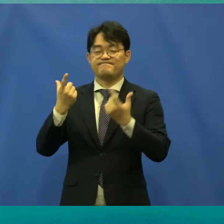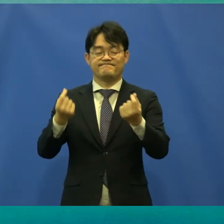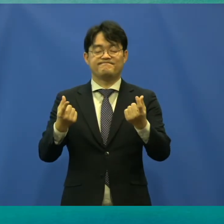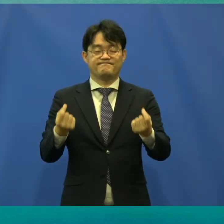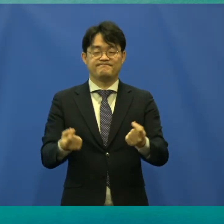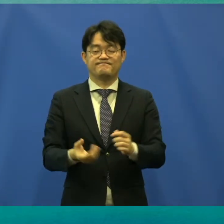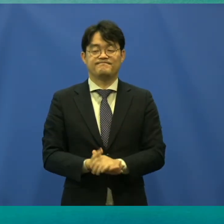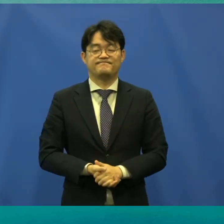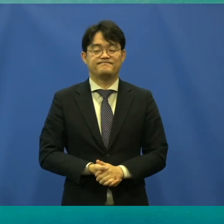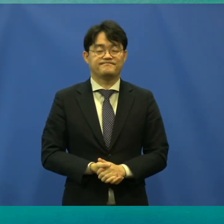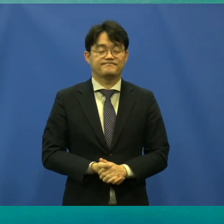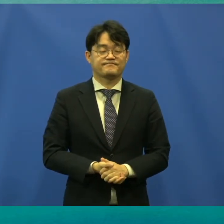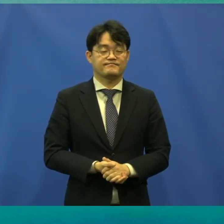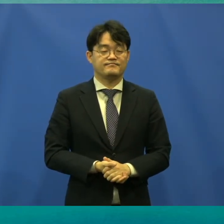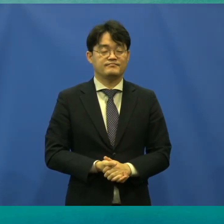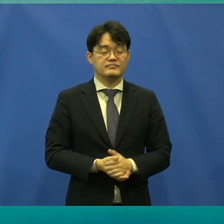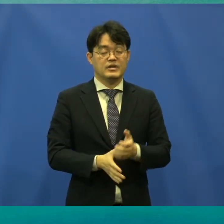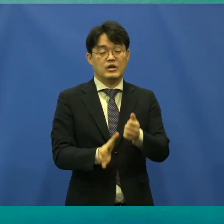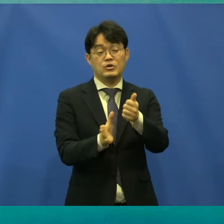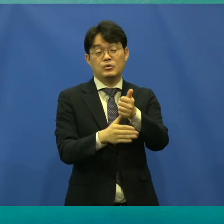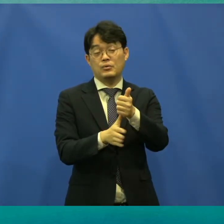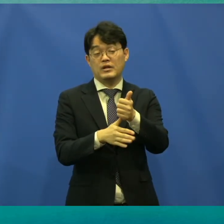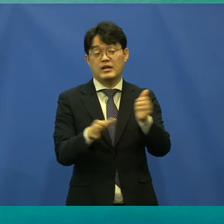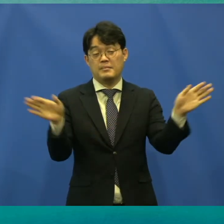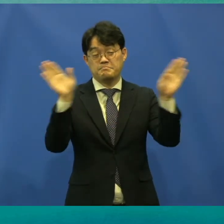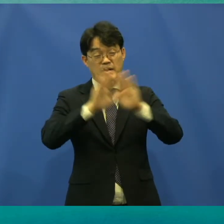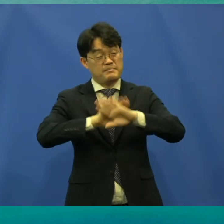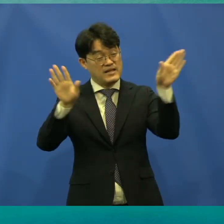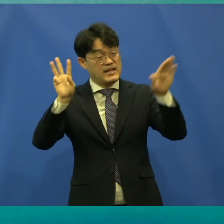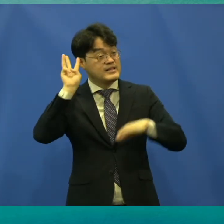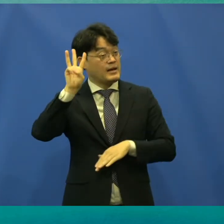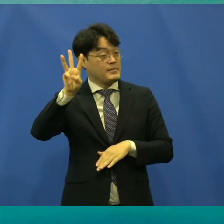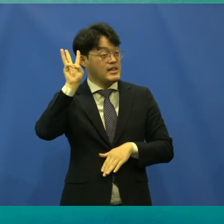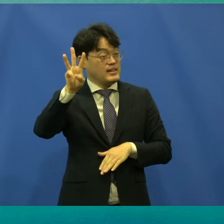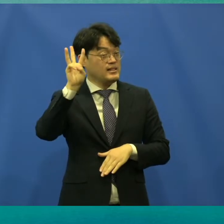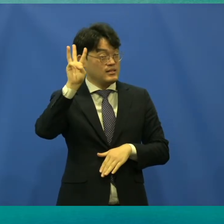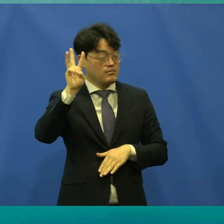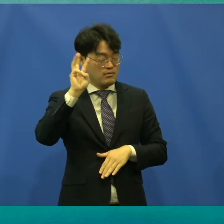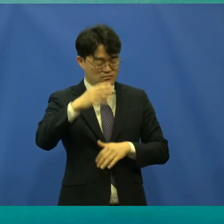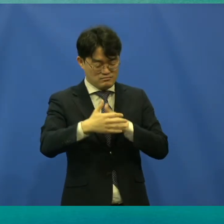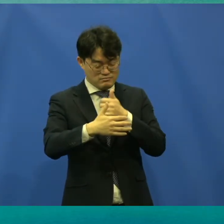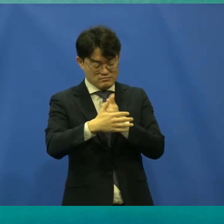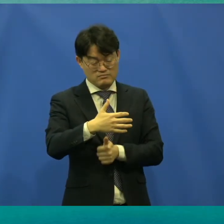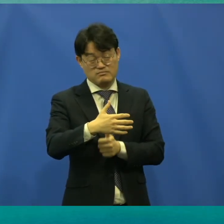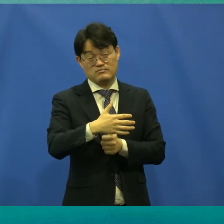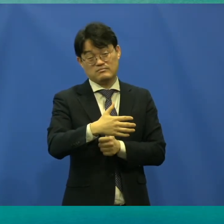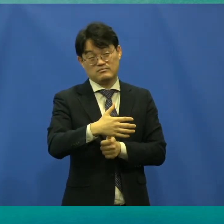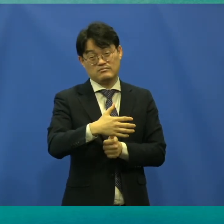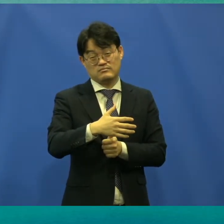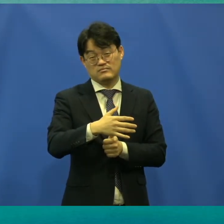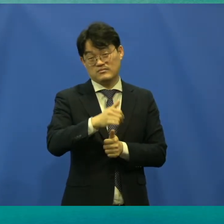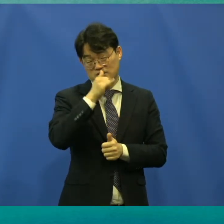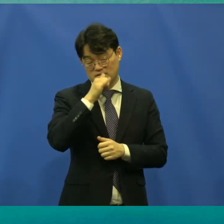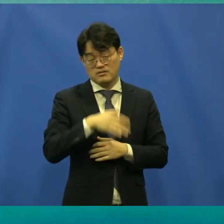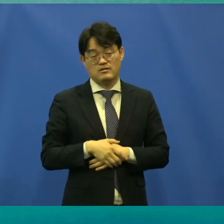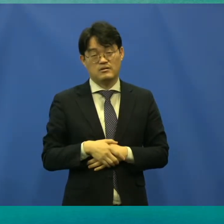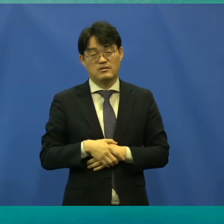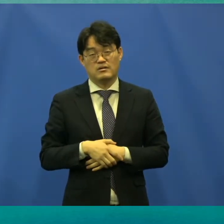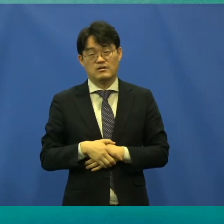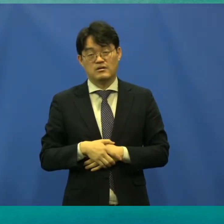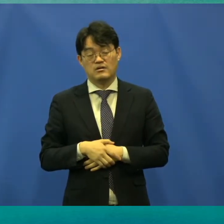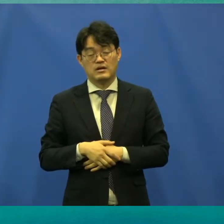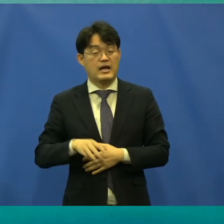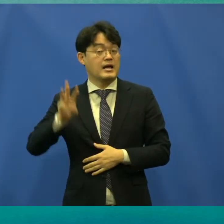자, 요나는 밤낮 3일 동안 물고기 뱃속에 있게 됩니다. 3일간의 레슨이에요. 중요한 것은 레슨입니다.